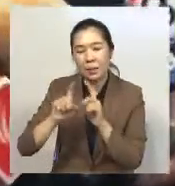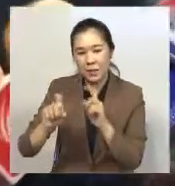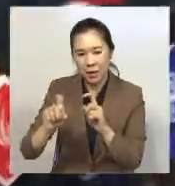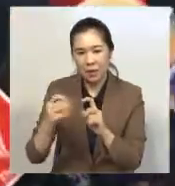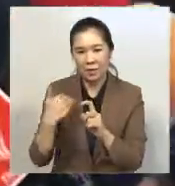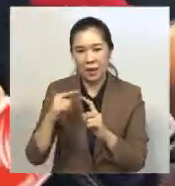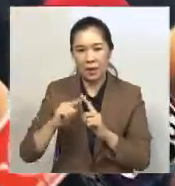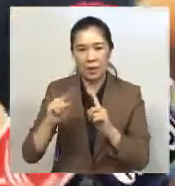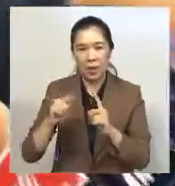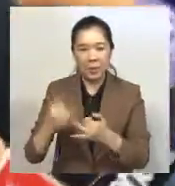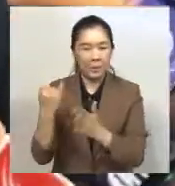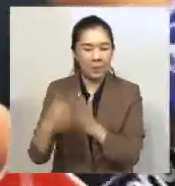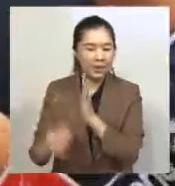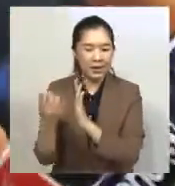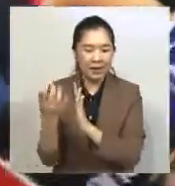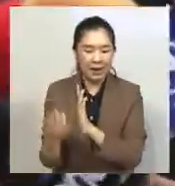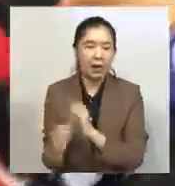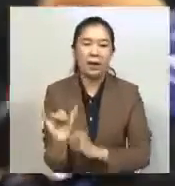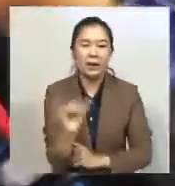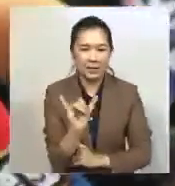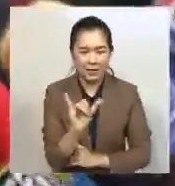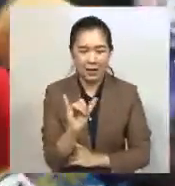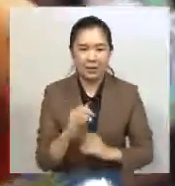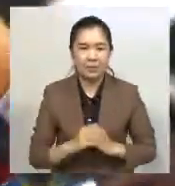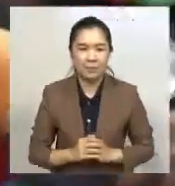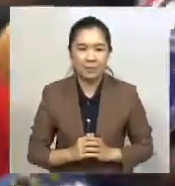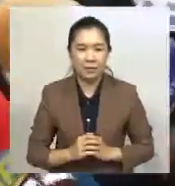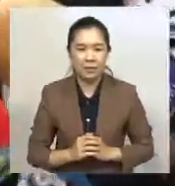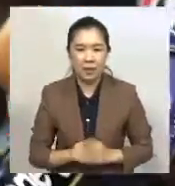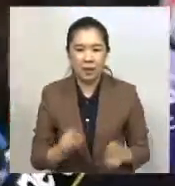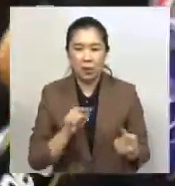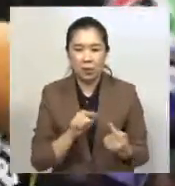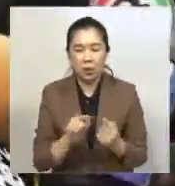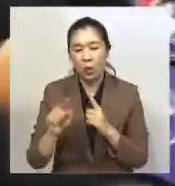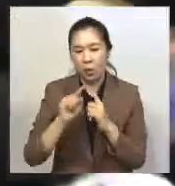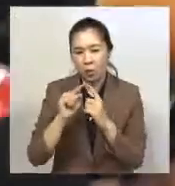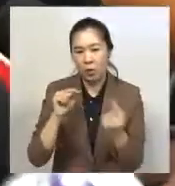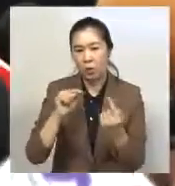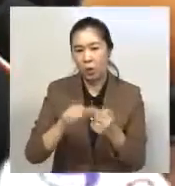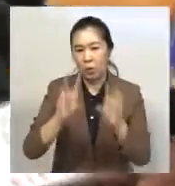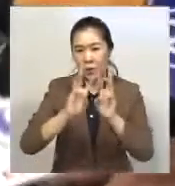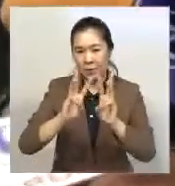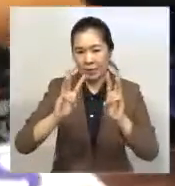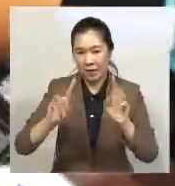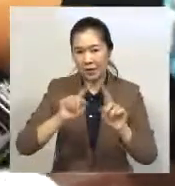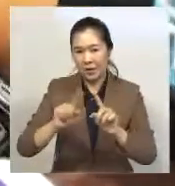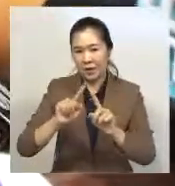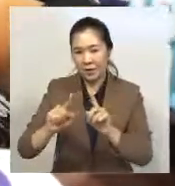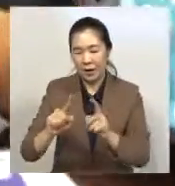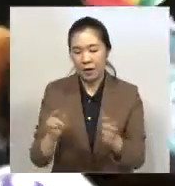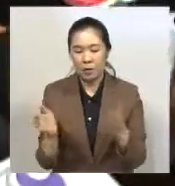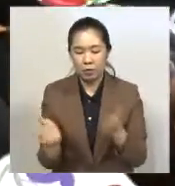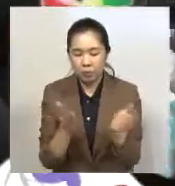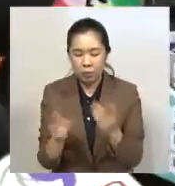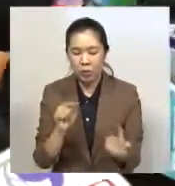และยังไม่มีการตั้งข้อกล่าวหาแต่งอย่างใดนะคะซึ่งในเรื่องของการวิพากษ์วิจารณ์ผ่านทางโซเชียลมีเดียจะนำเข้าสู่กระบวน